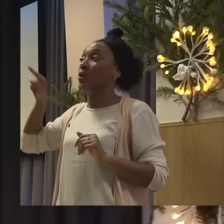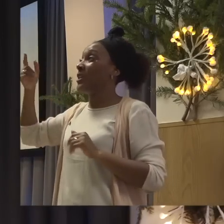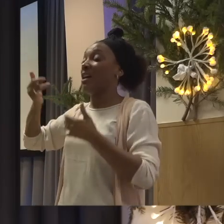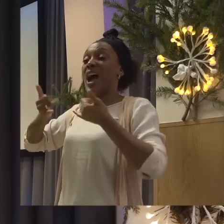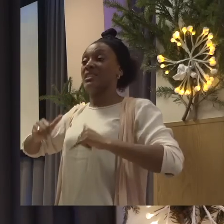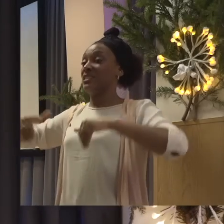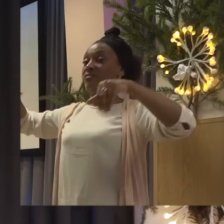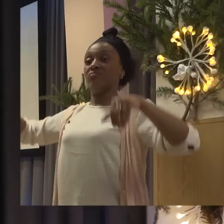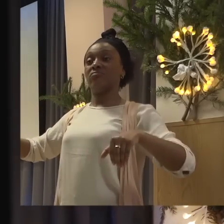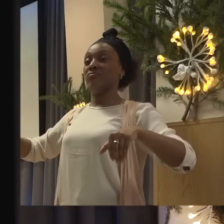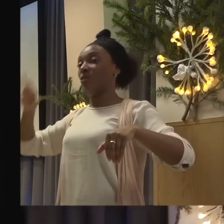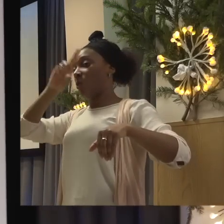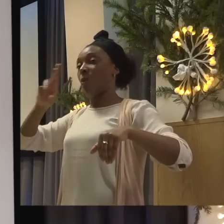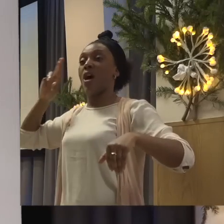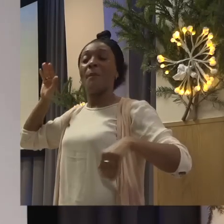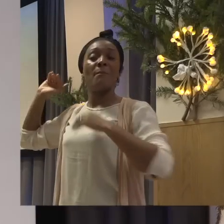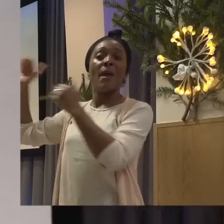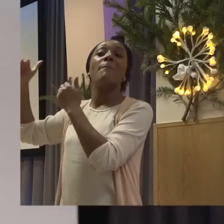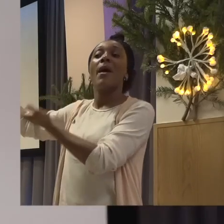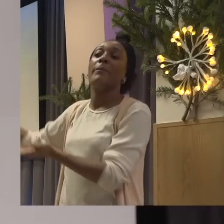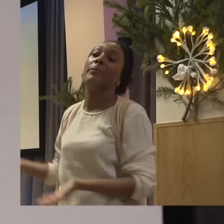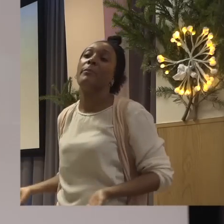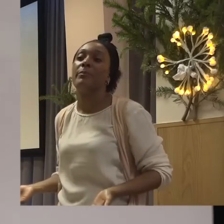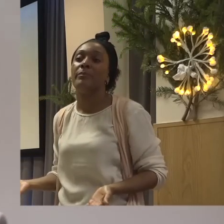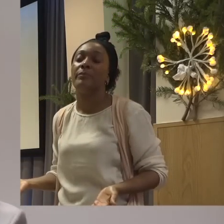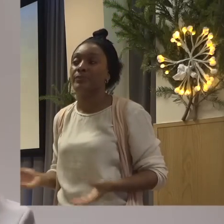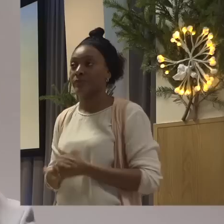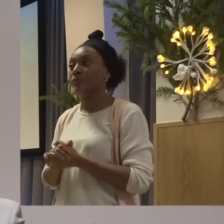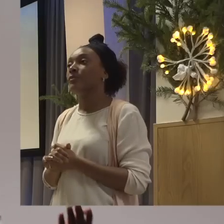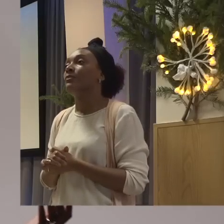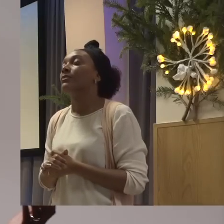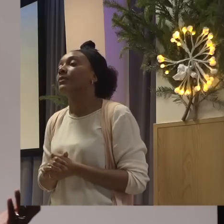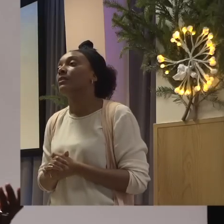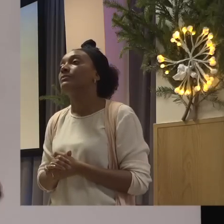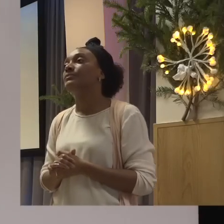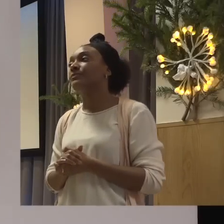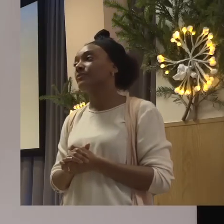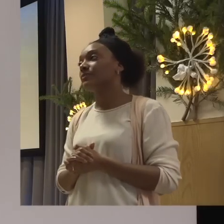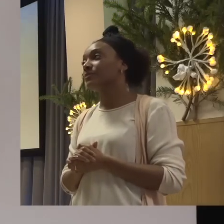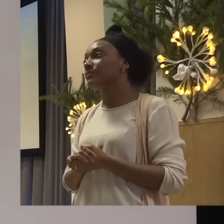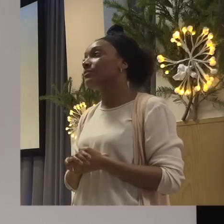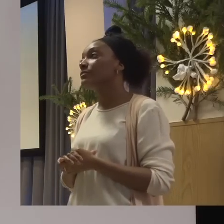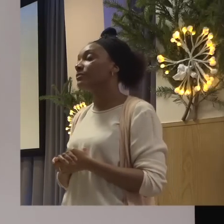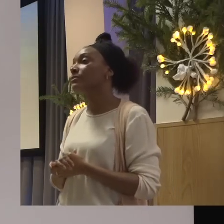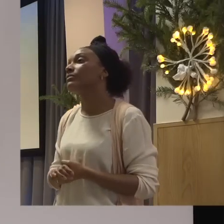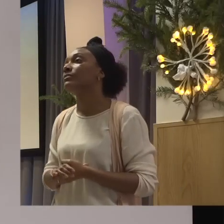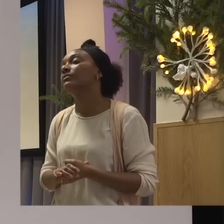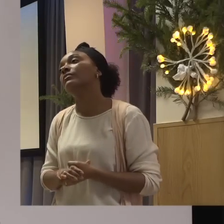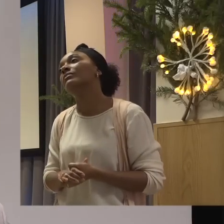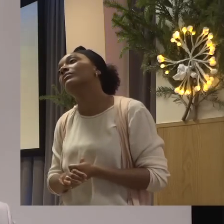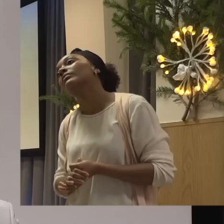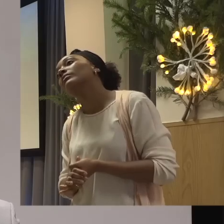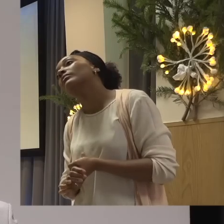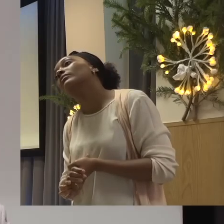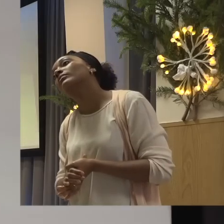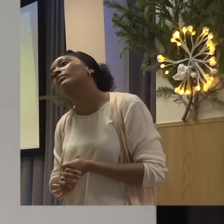trône. Amen. Lorsque Jésus a essayé de trouver la solution auprès des siens, ça n'a pas marché. Il